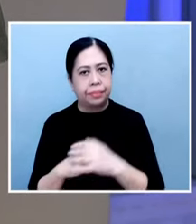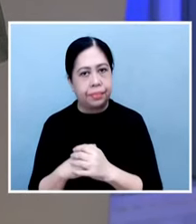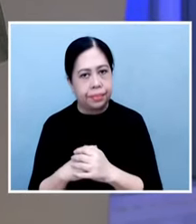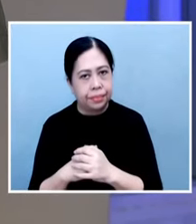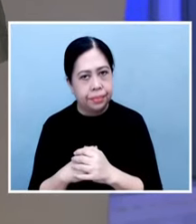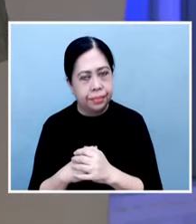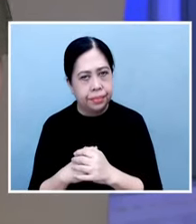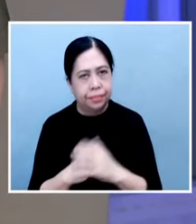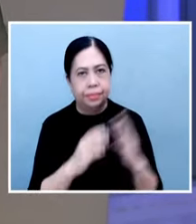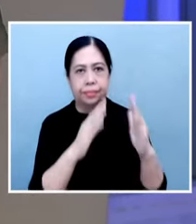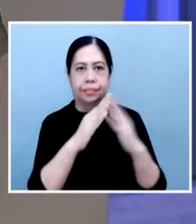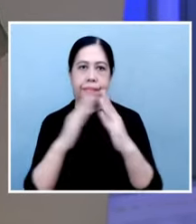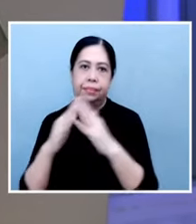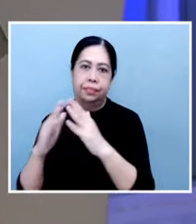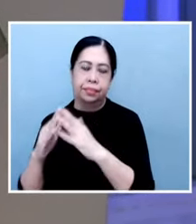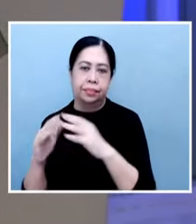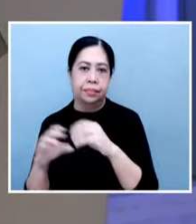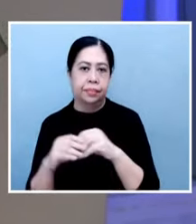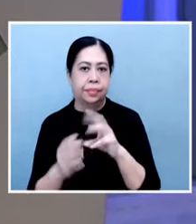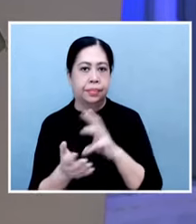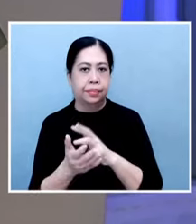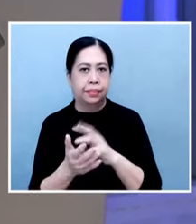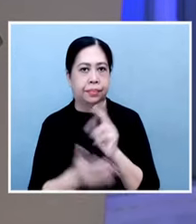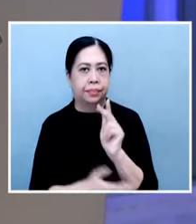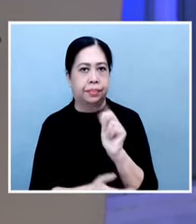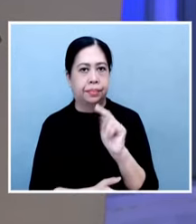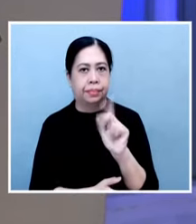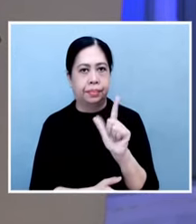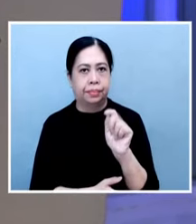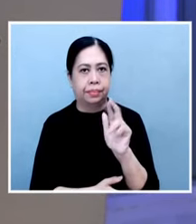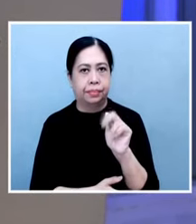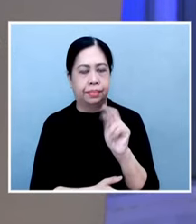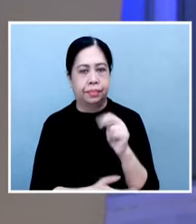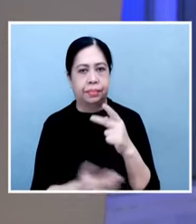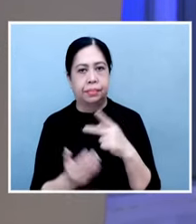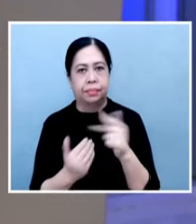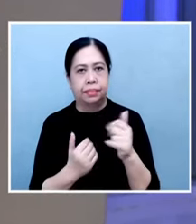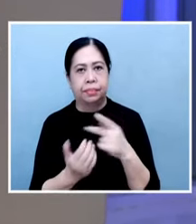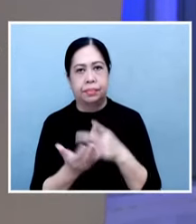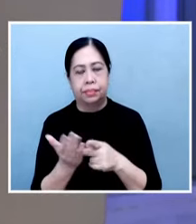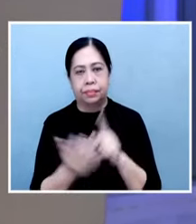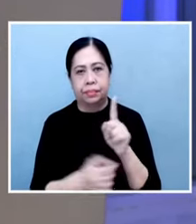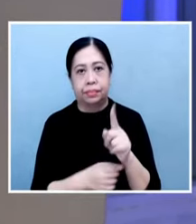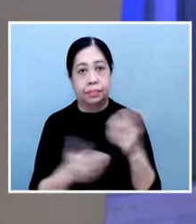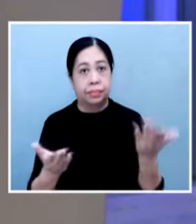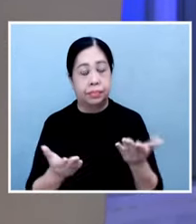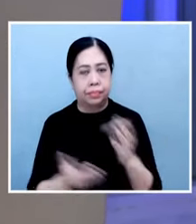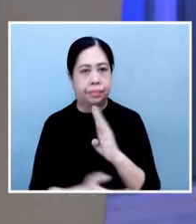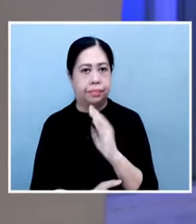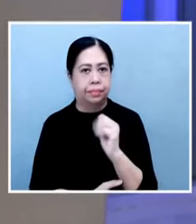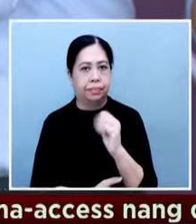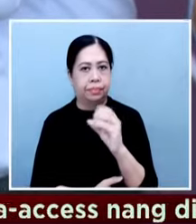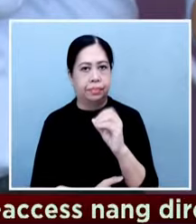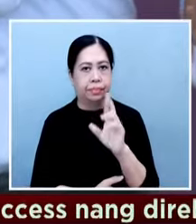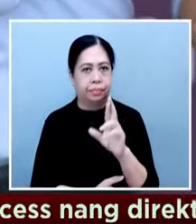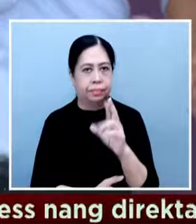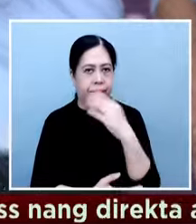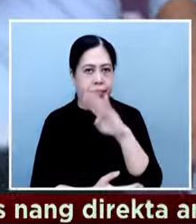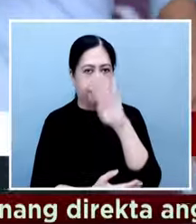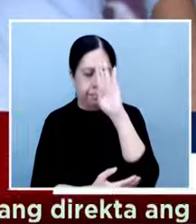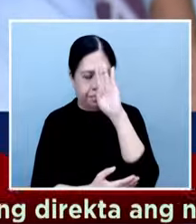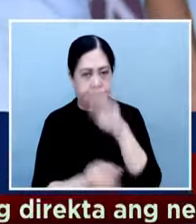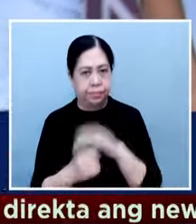360 housing units sa Siyudad Kaunlaran Project Phase 1 sa Bacoor, Cavite. Pangunahing benepisyaryo